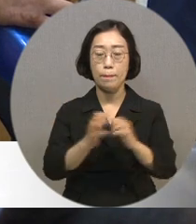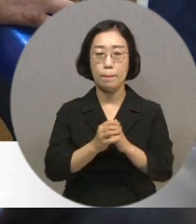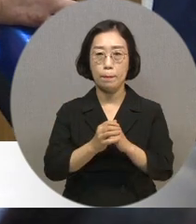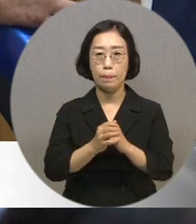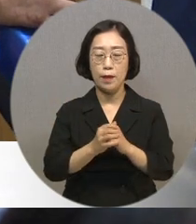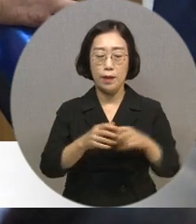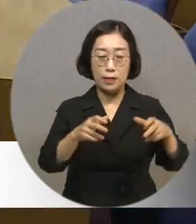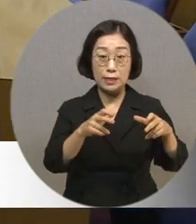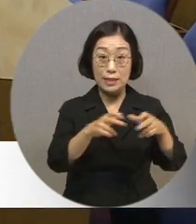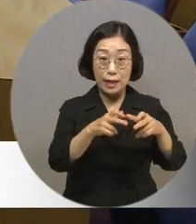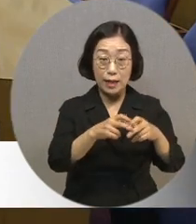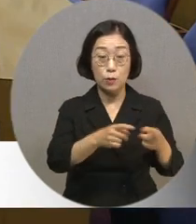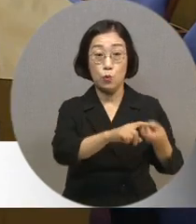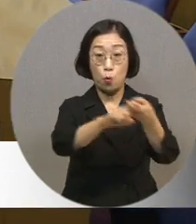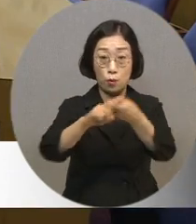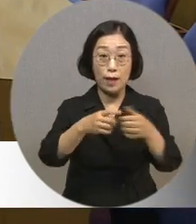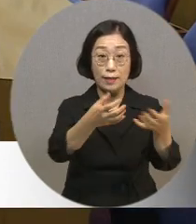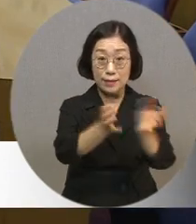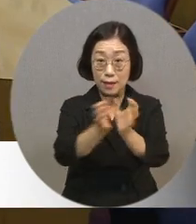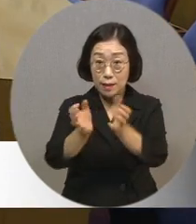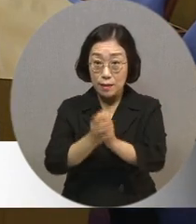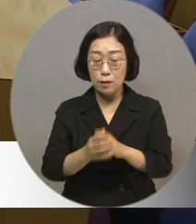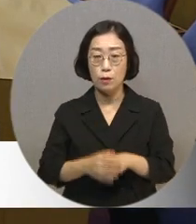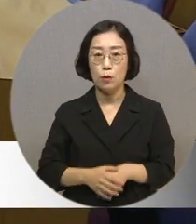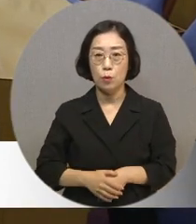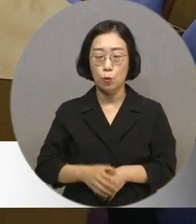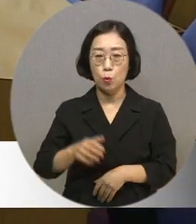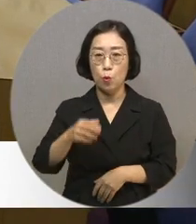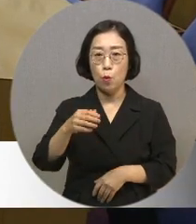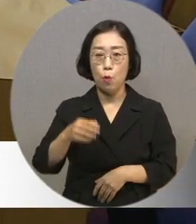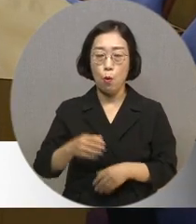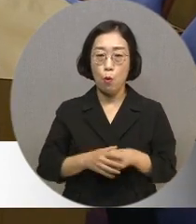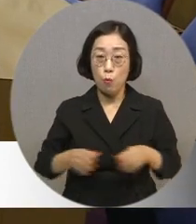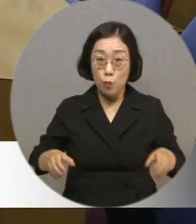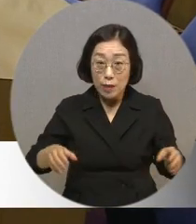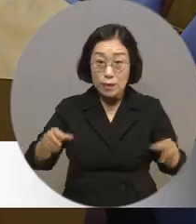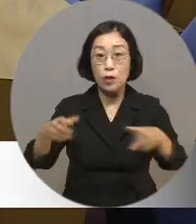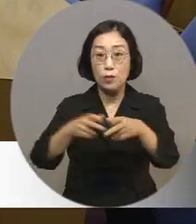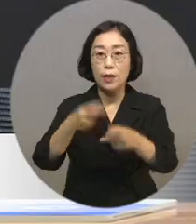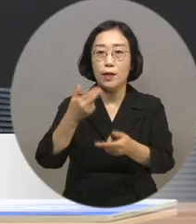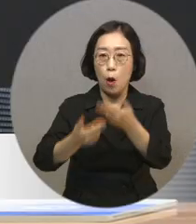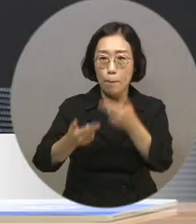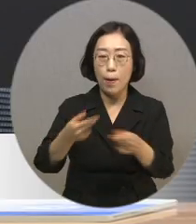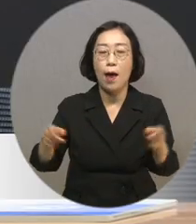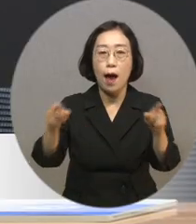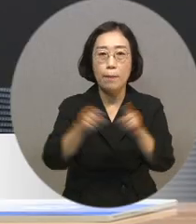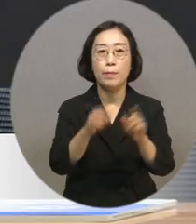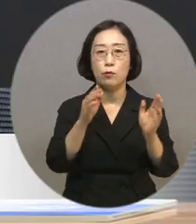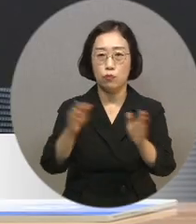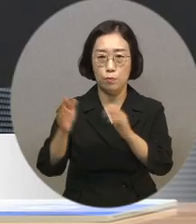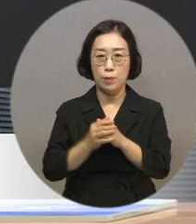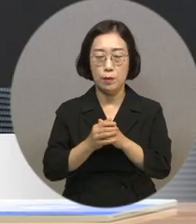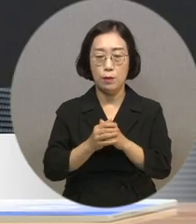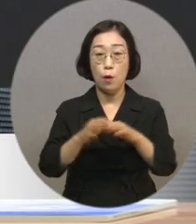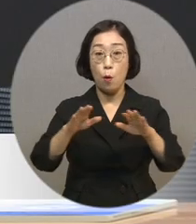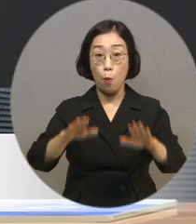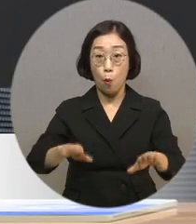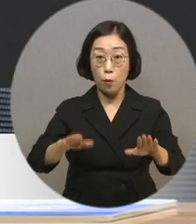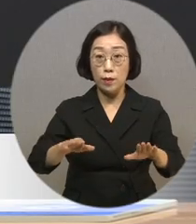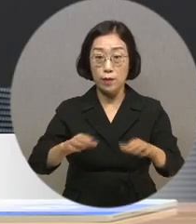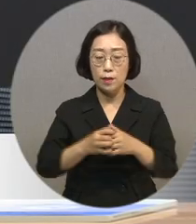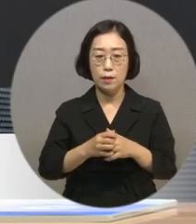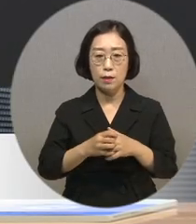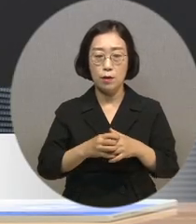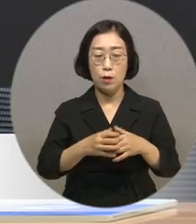한국장애인단체총연맹과 행복나눔재단, 한국척수장애인협회가 함께 마련했습니다. 오늘 이 자리에는 동력